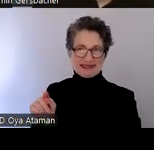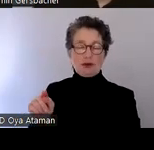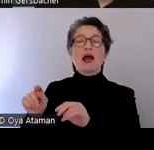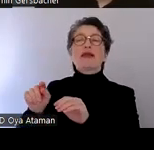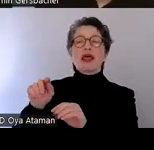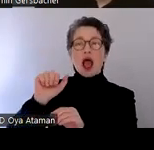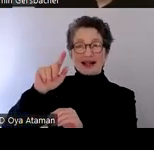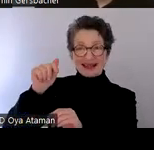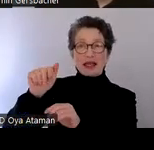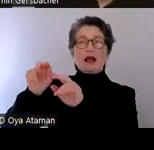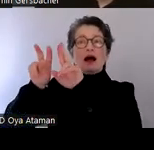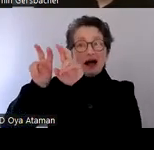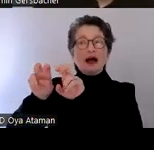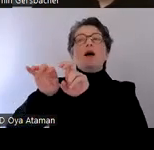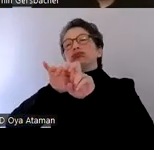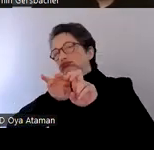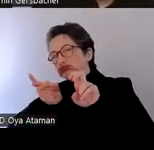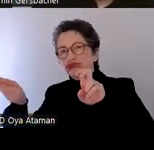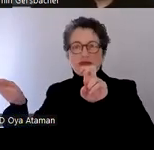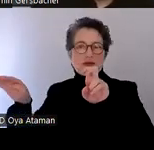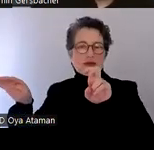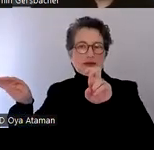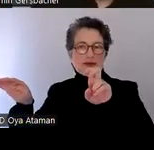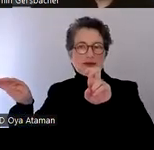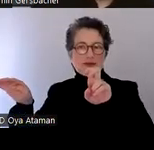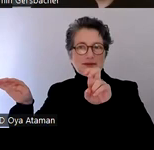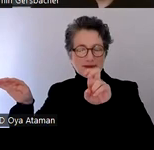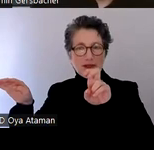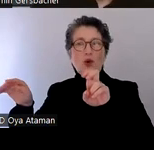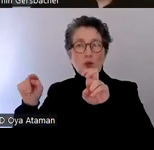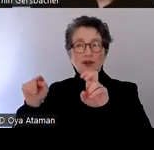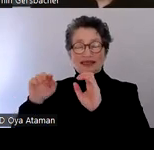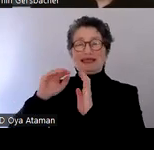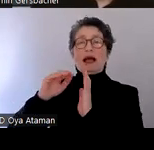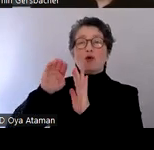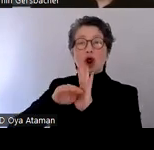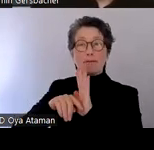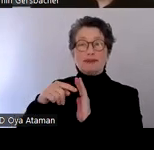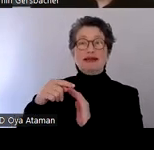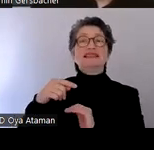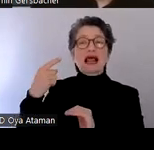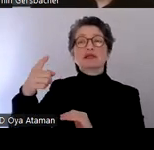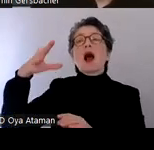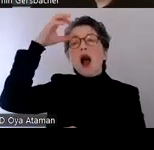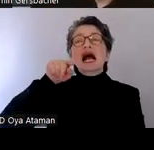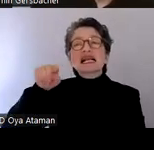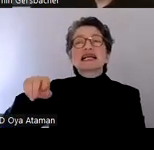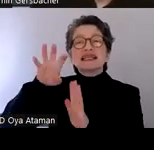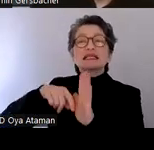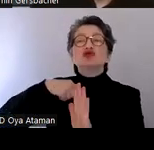hier halt drinstehen, ja, eine Gruppe